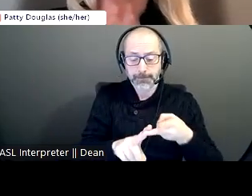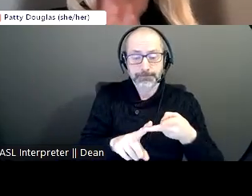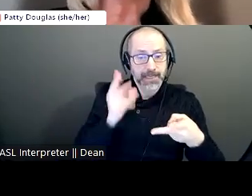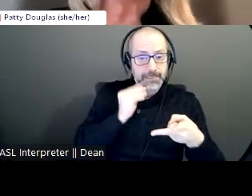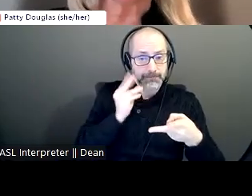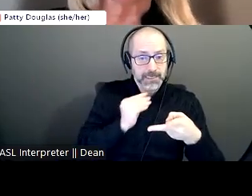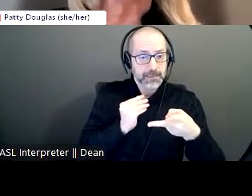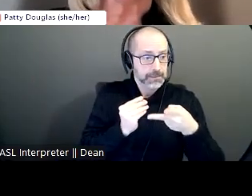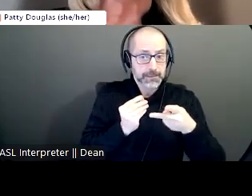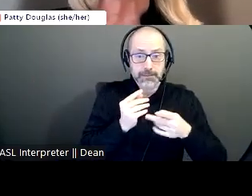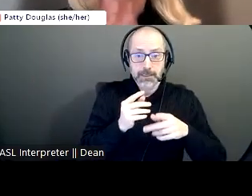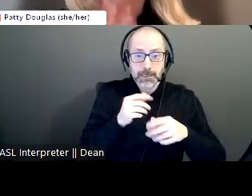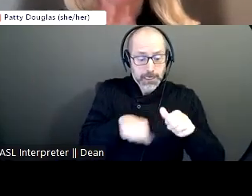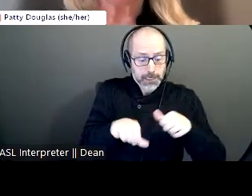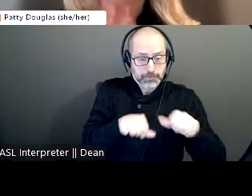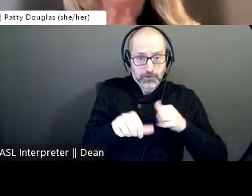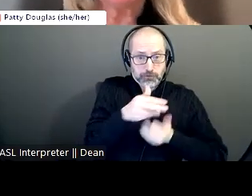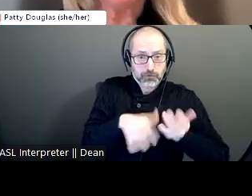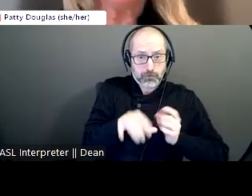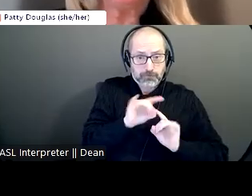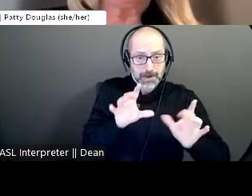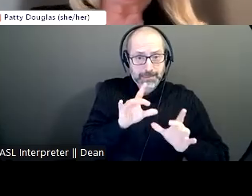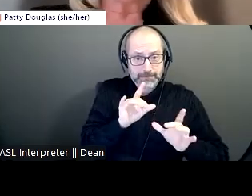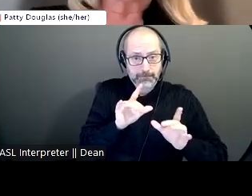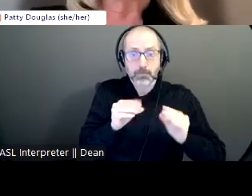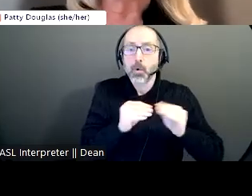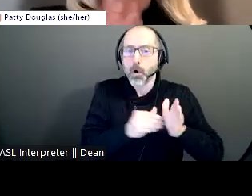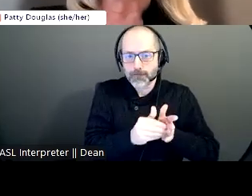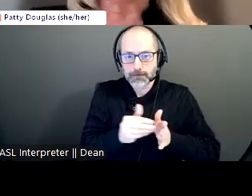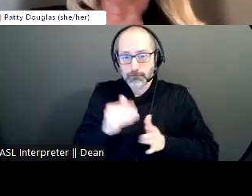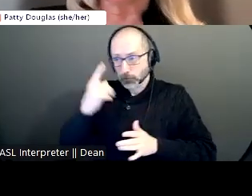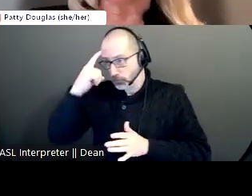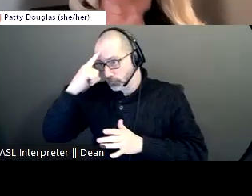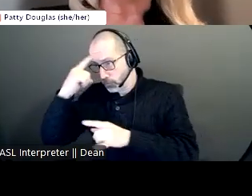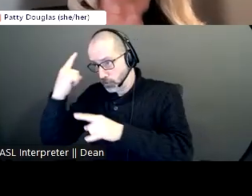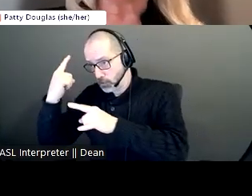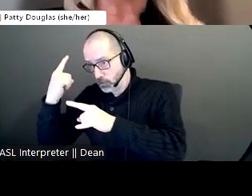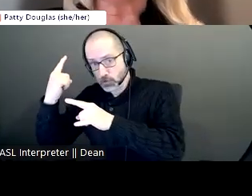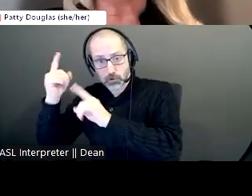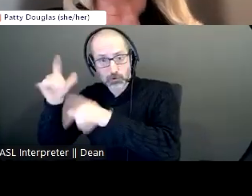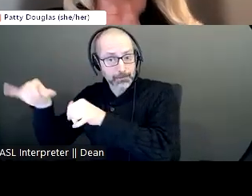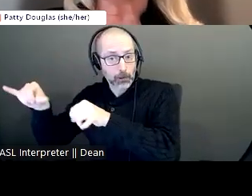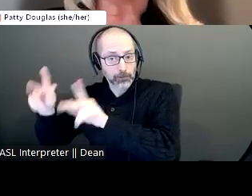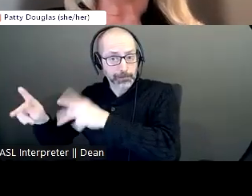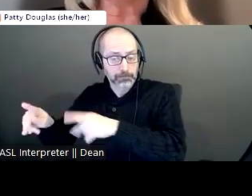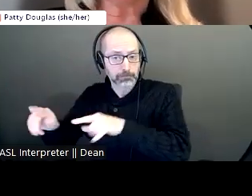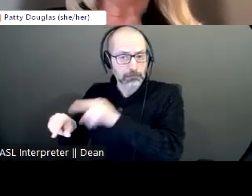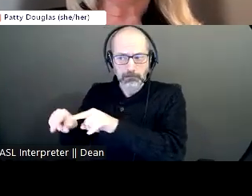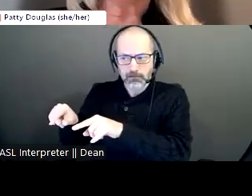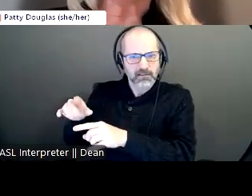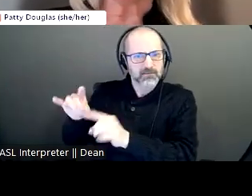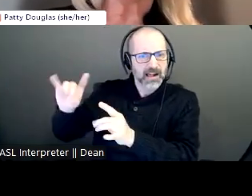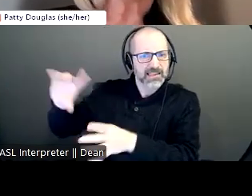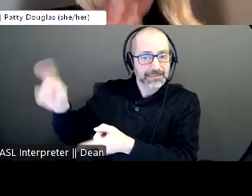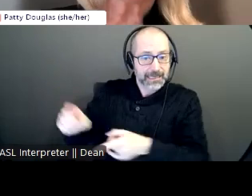Elles vivent également la violence interpersonnelle plus souvent que les personnes neurotypiques et les taux de violence sexuelle et de